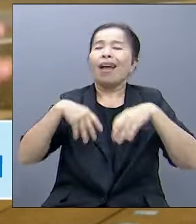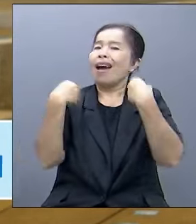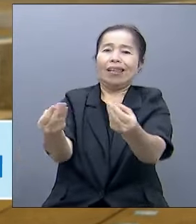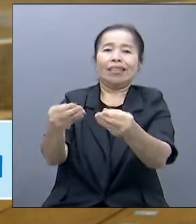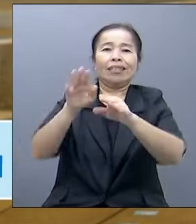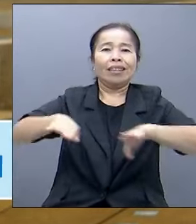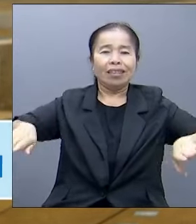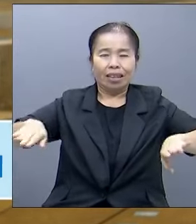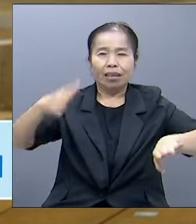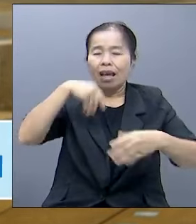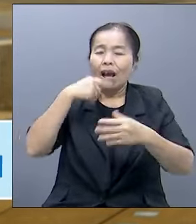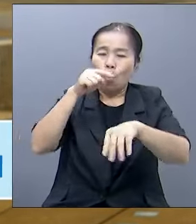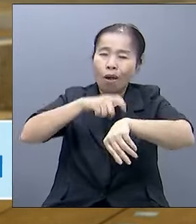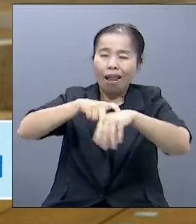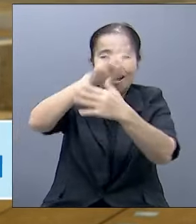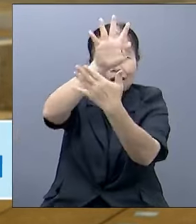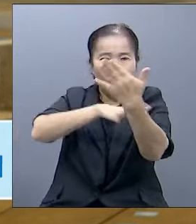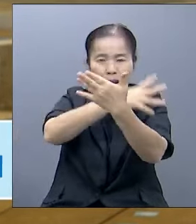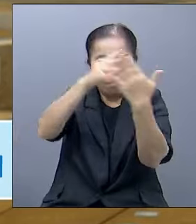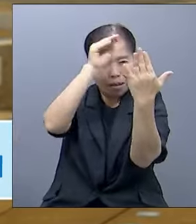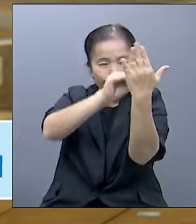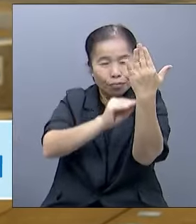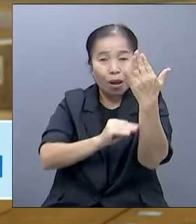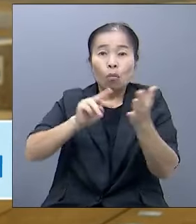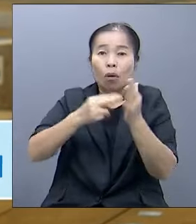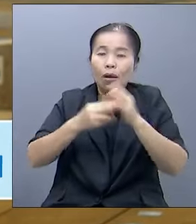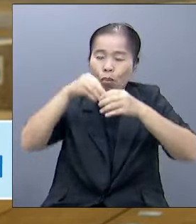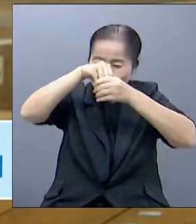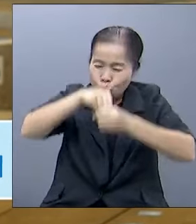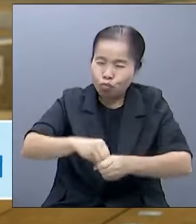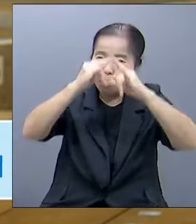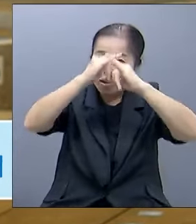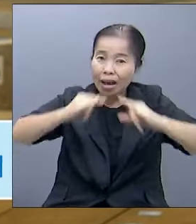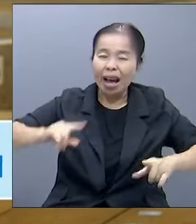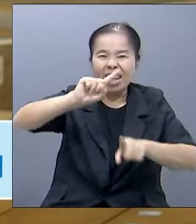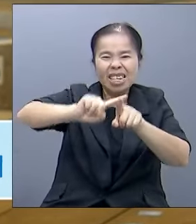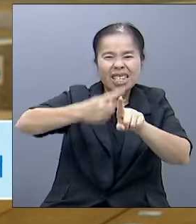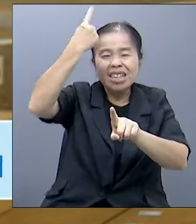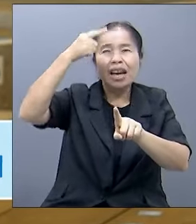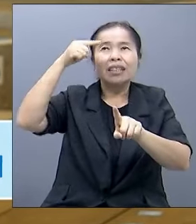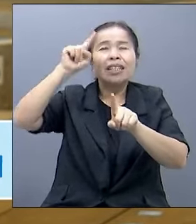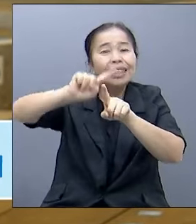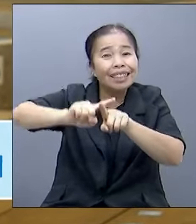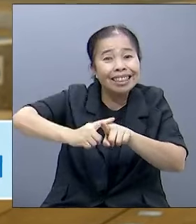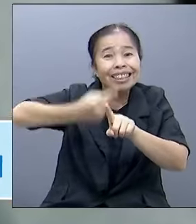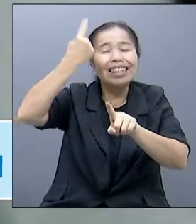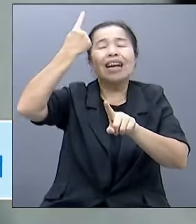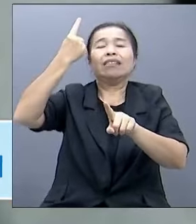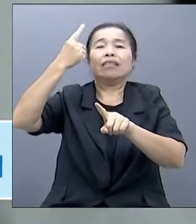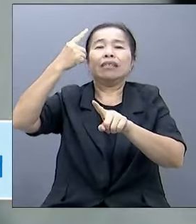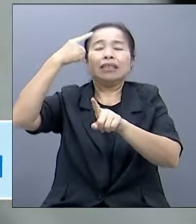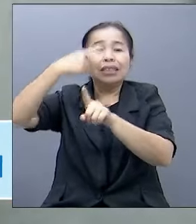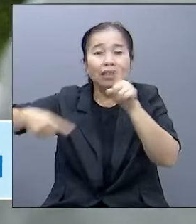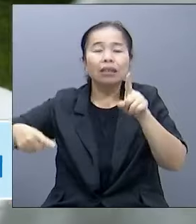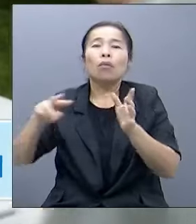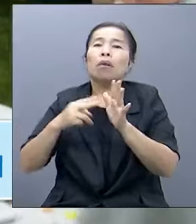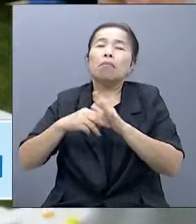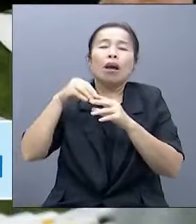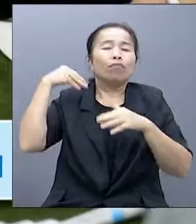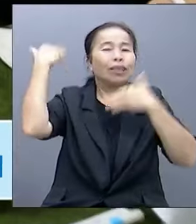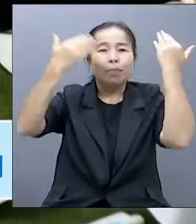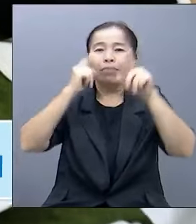ารางเรียนให้เขาในช่วง1เดือนครึ่งที่เราทำให้เขาจะได้มากกว่า เด็กอื่นๆทำยังไงล่ะให้คน